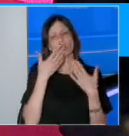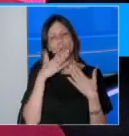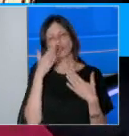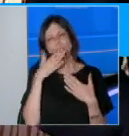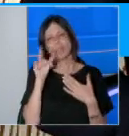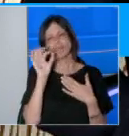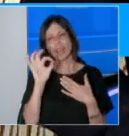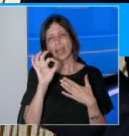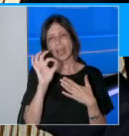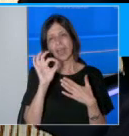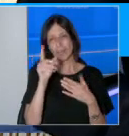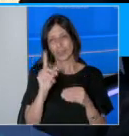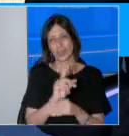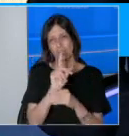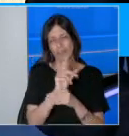צעיר.